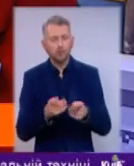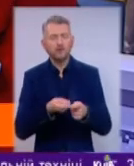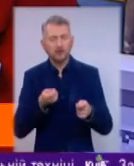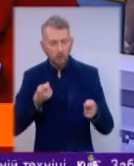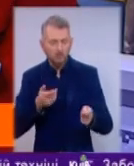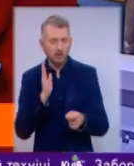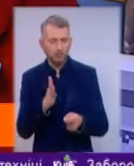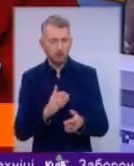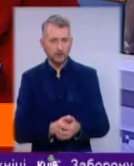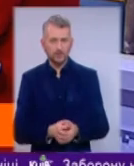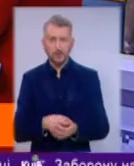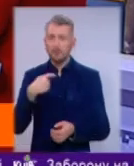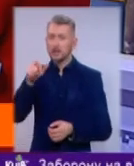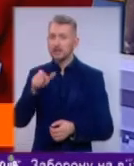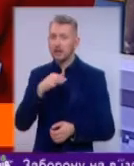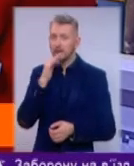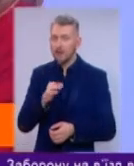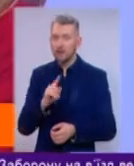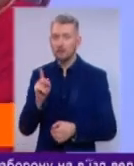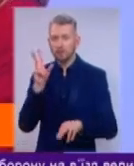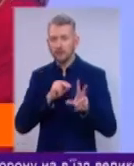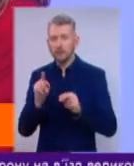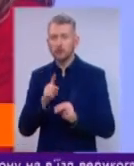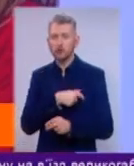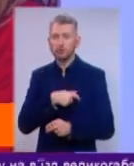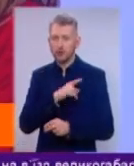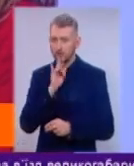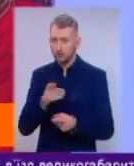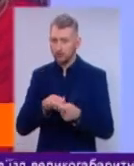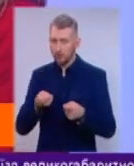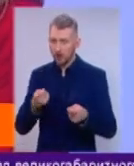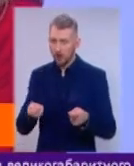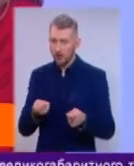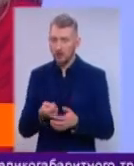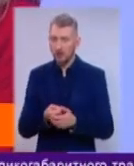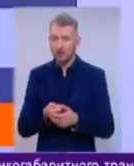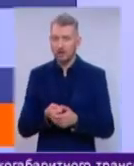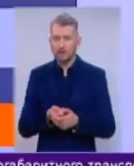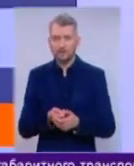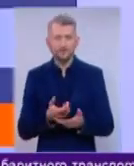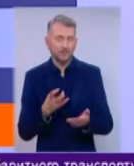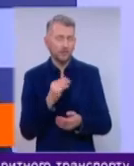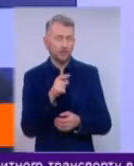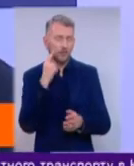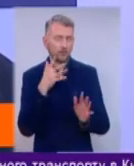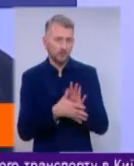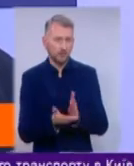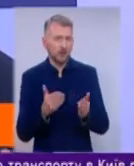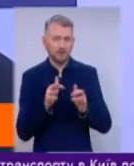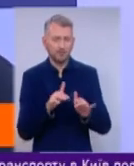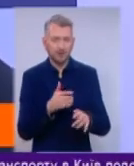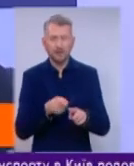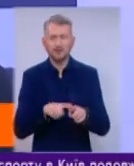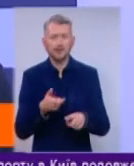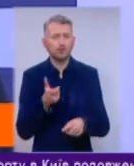буде, на жаль. Ну, президент сказав, що сподівається, що депутати не будуть зволікати, відтягувати. Це ж, розумієте, яка справа? Це